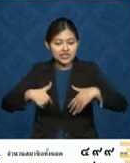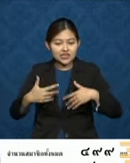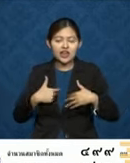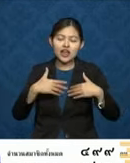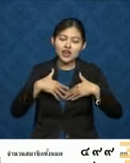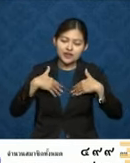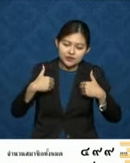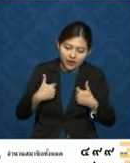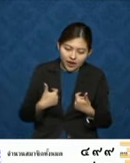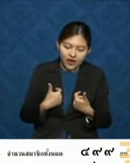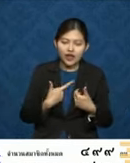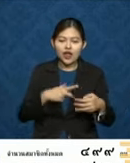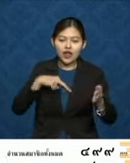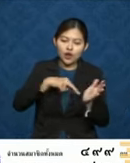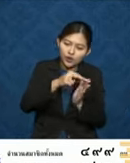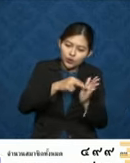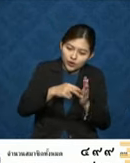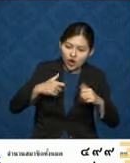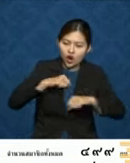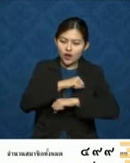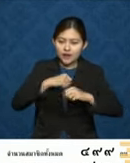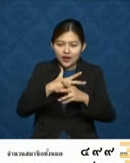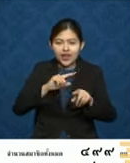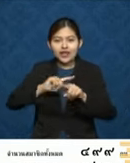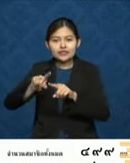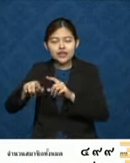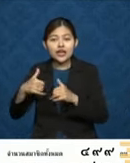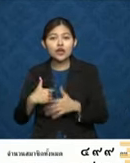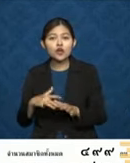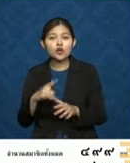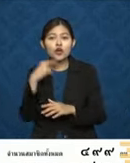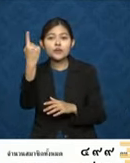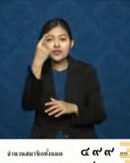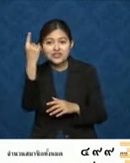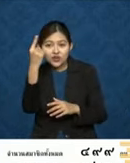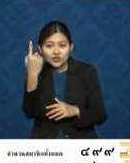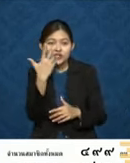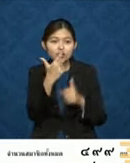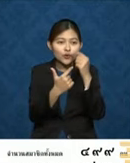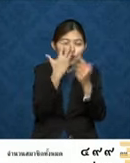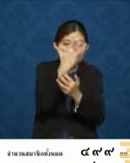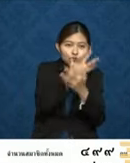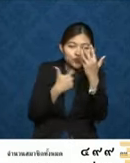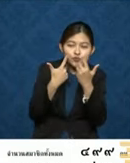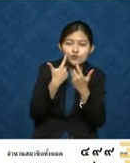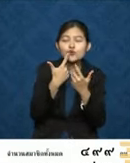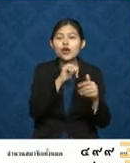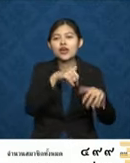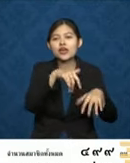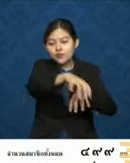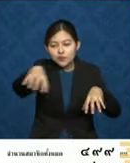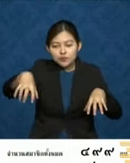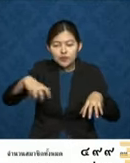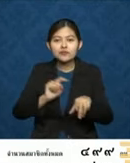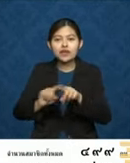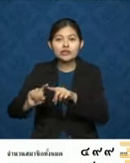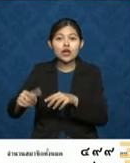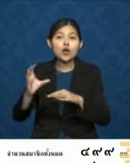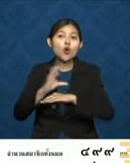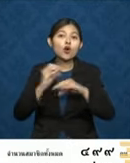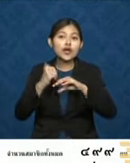ผ่อนหย่อนใจรวมทั้งเป็นสถานที่ท่องเที่ยวของจังหวัดอำนาจเจริญค่ะโครงการจะประกอบด้วย